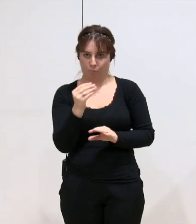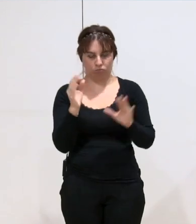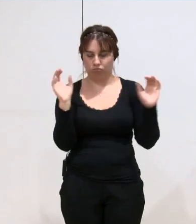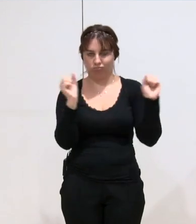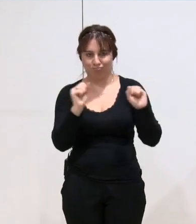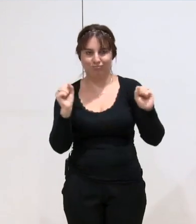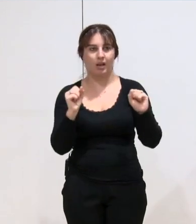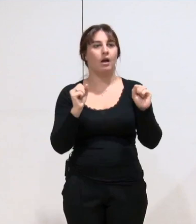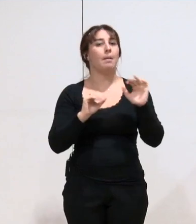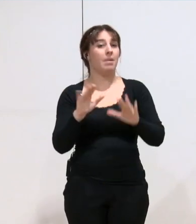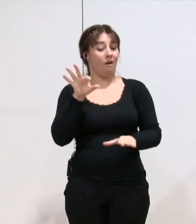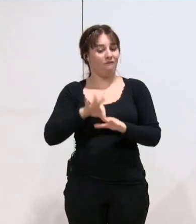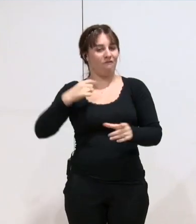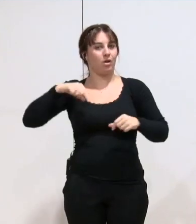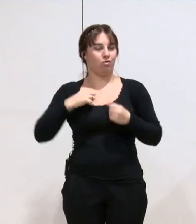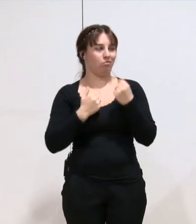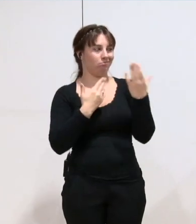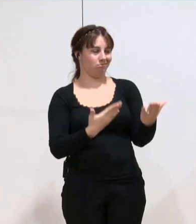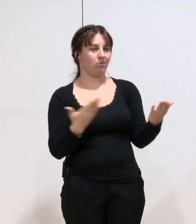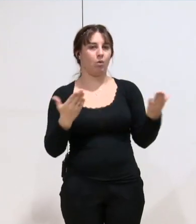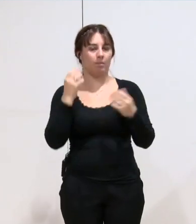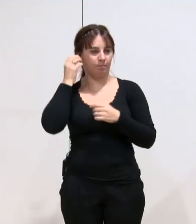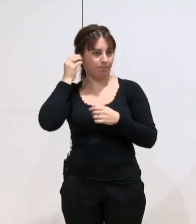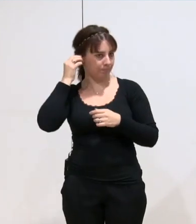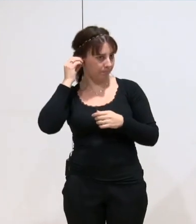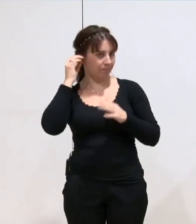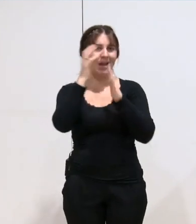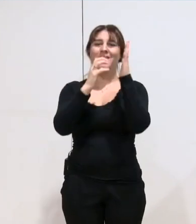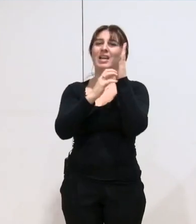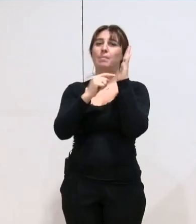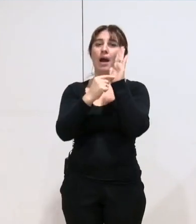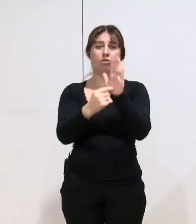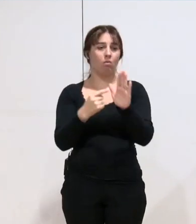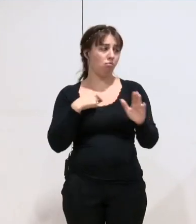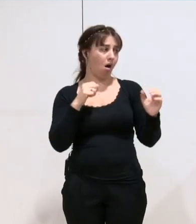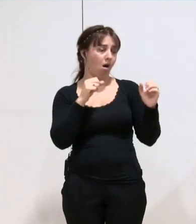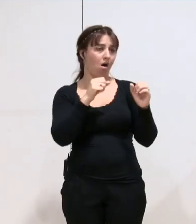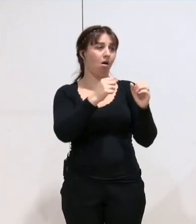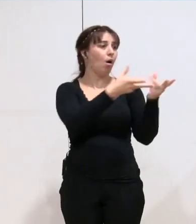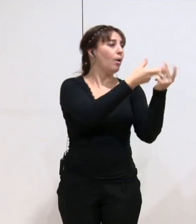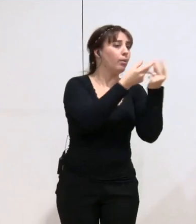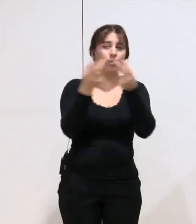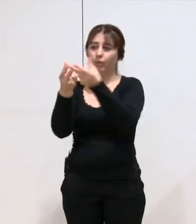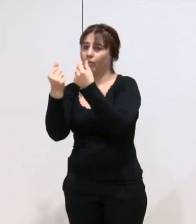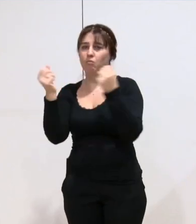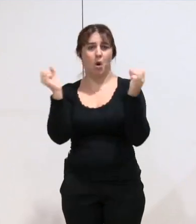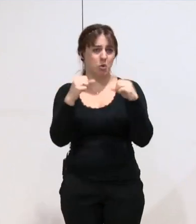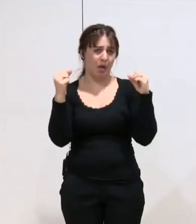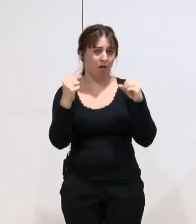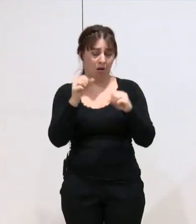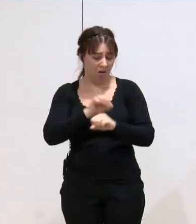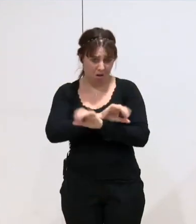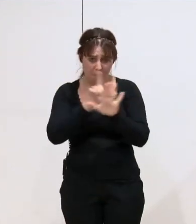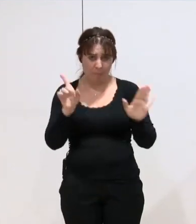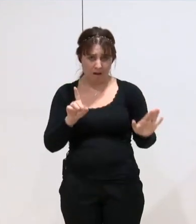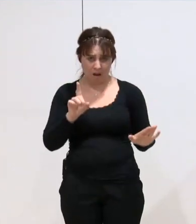grand-chose. Du coup, juste une explication de vote. C'est vrai que la délibération en elle-même, je rejoins ce qui a été dit, elle était à mon sens pas très claire sur